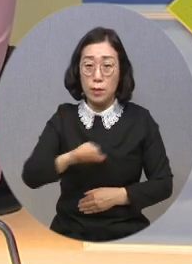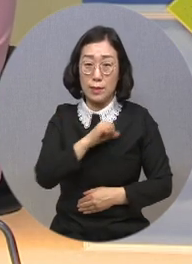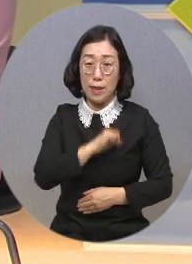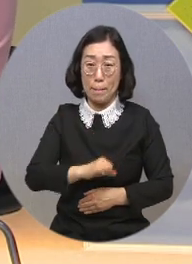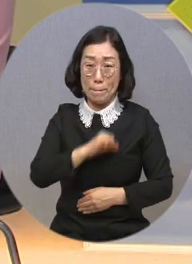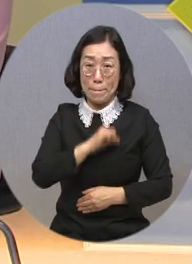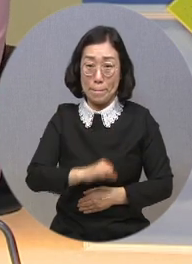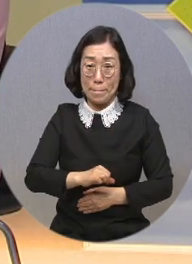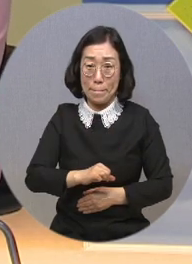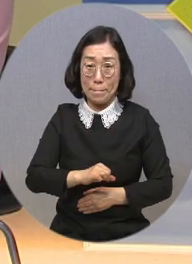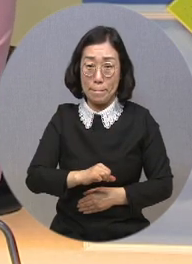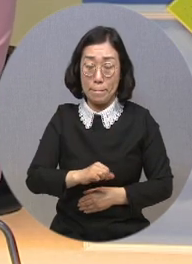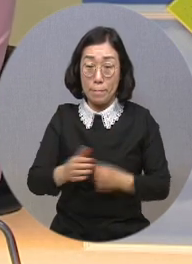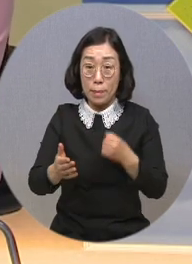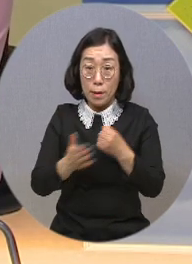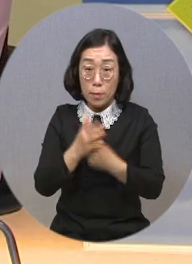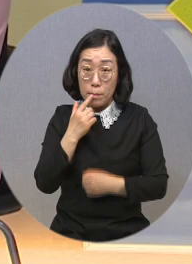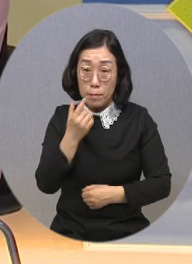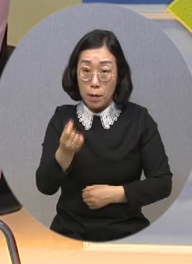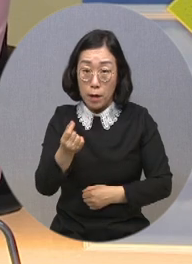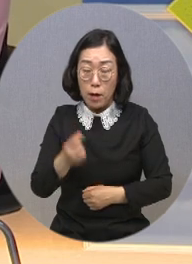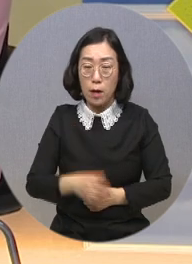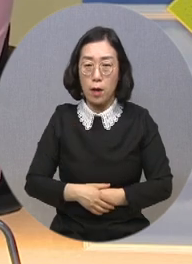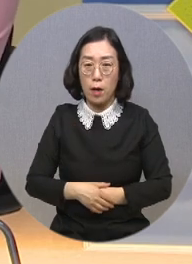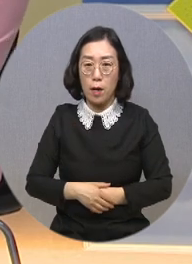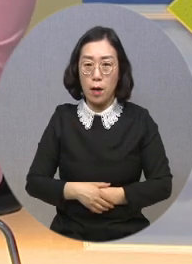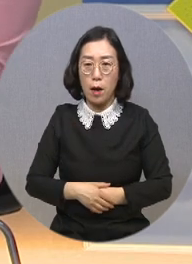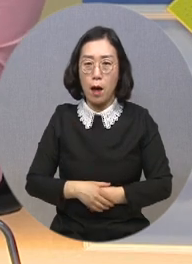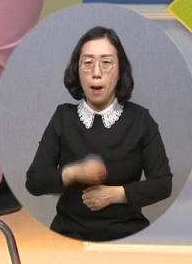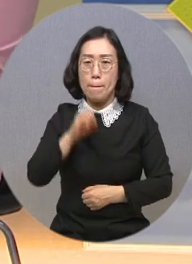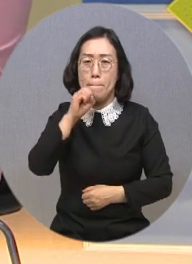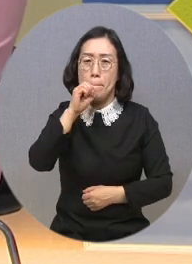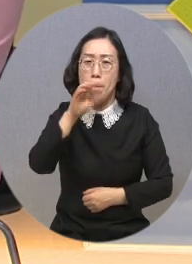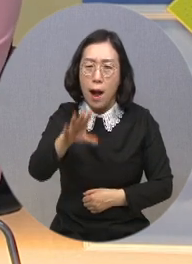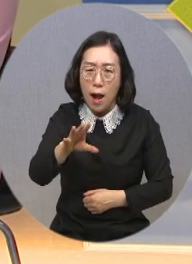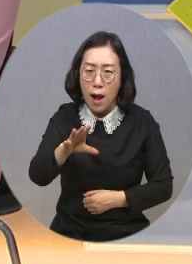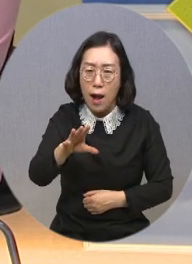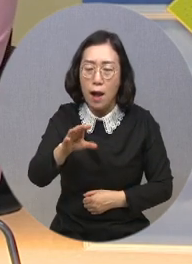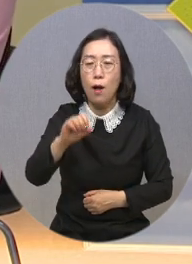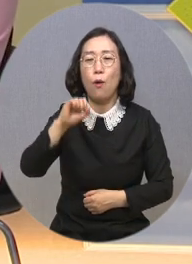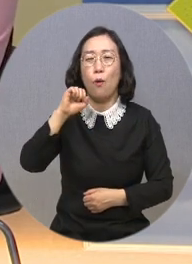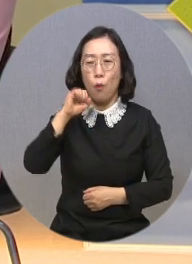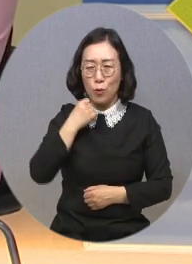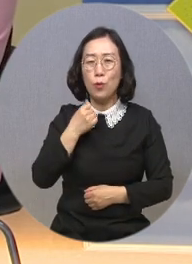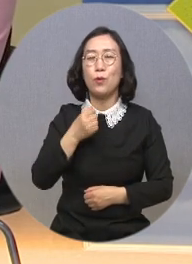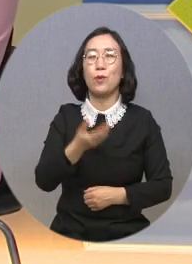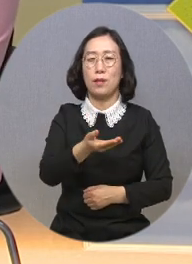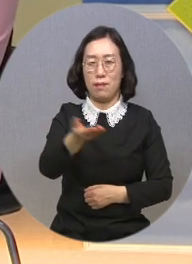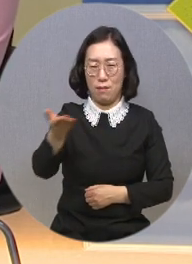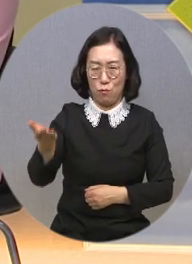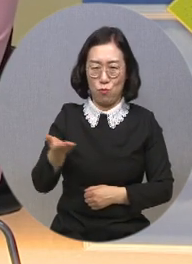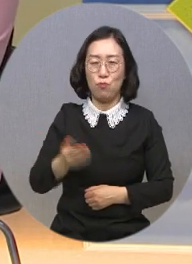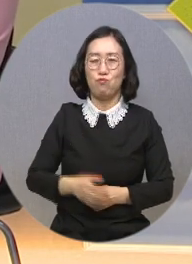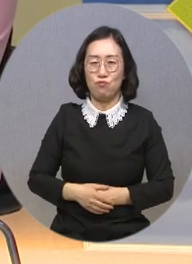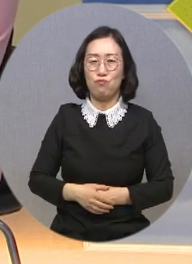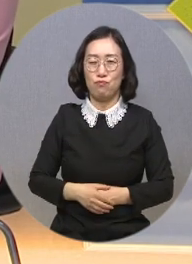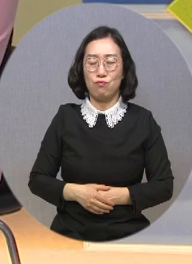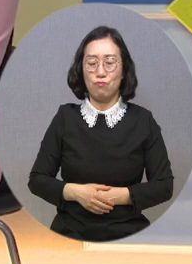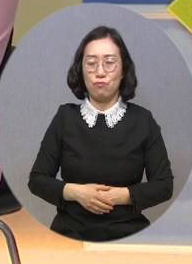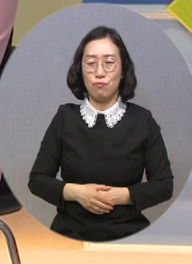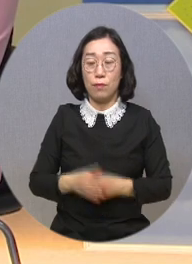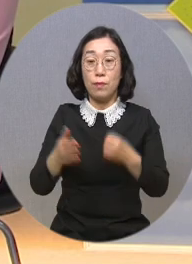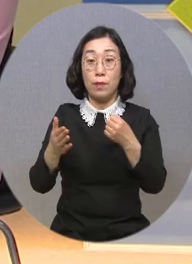데만 익숙해져 있으신 건가요? 표현하지 못한 거죠. 아, 표현을 안 네, 하신... 예, 예. 표현하지 못했던 거예요. 네. 네.